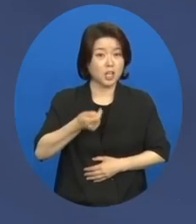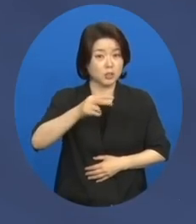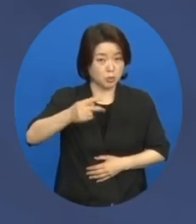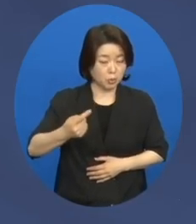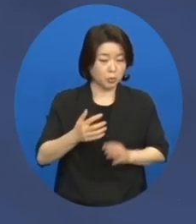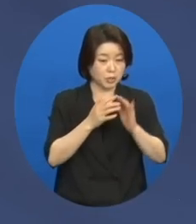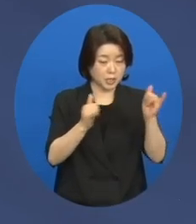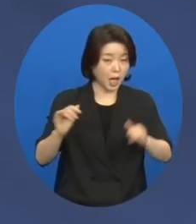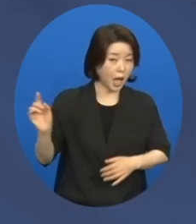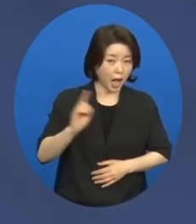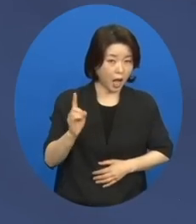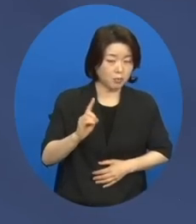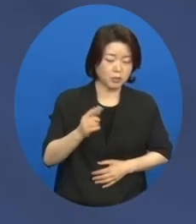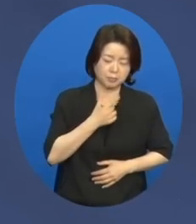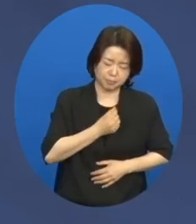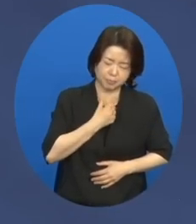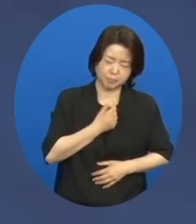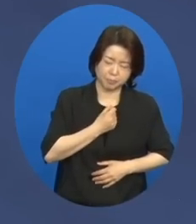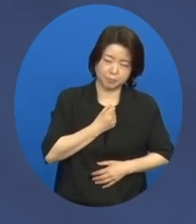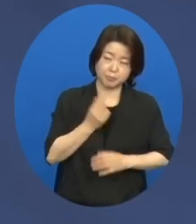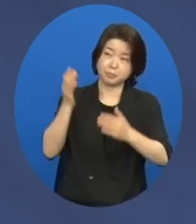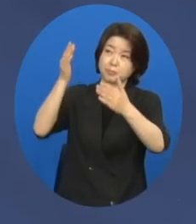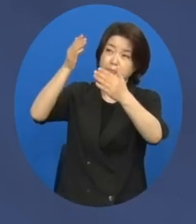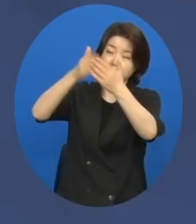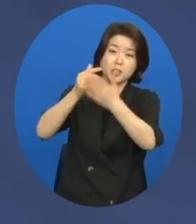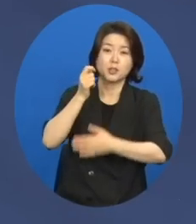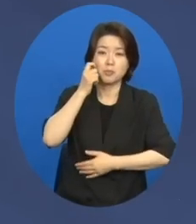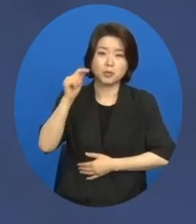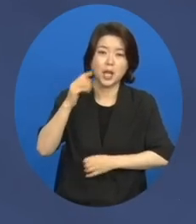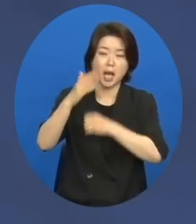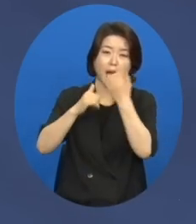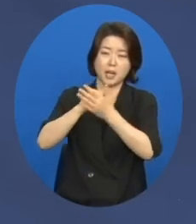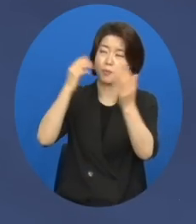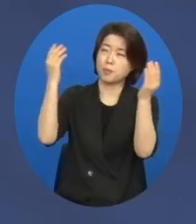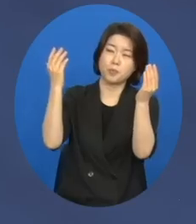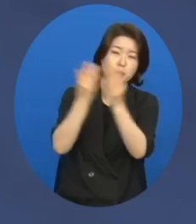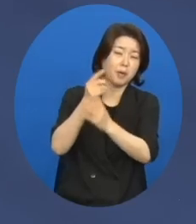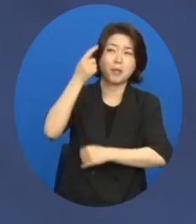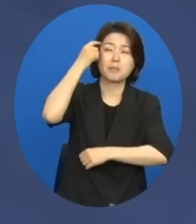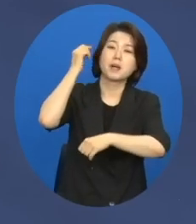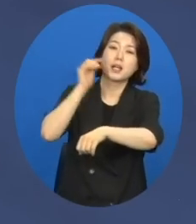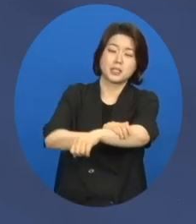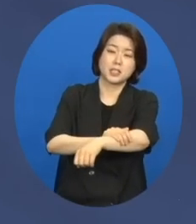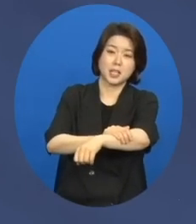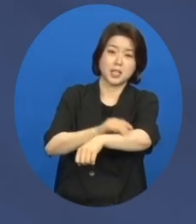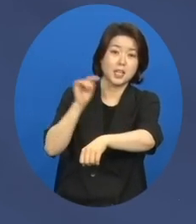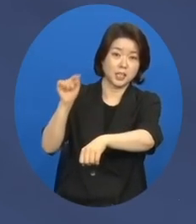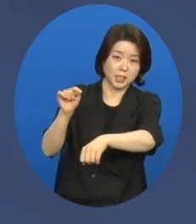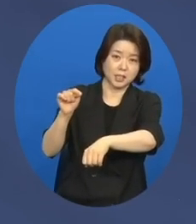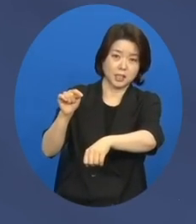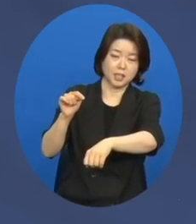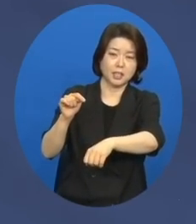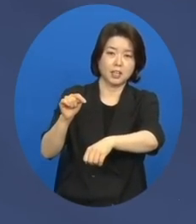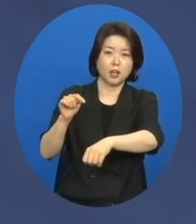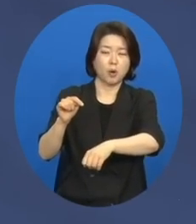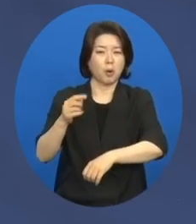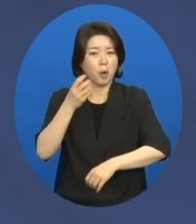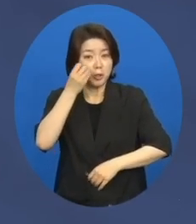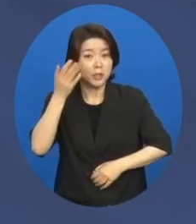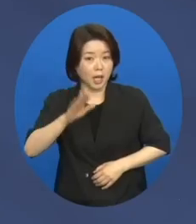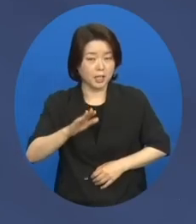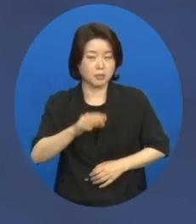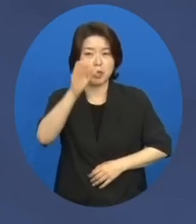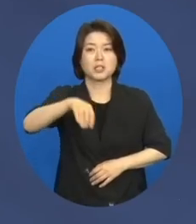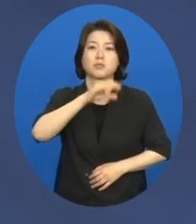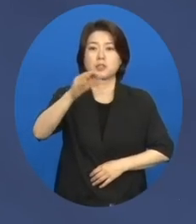인간이 아무리 추구해도 닿을 수 없는 하나님의 가장 완벽한 지혜, 이게 바로 역설적이게도